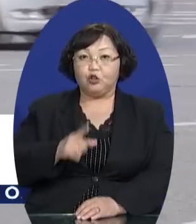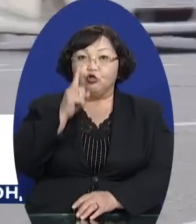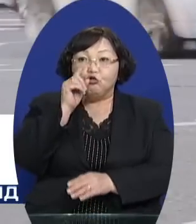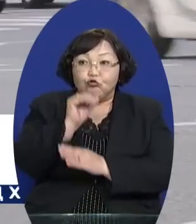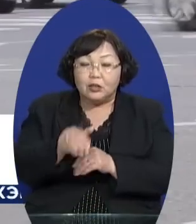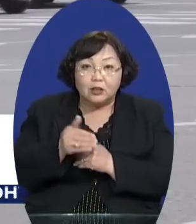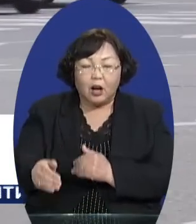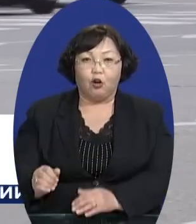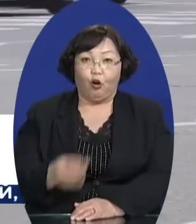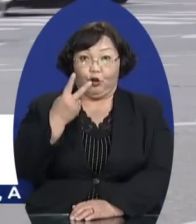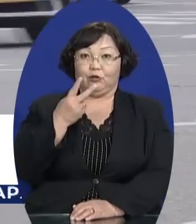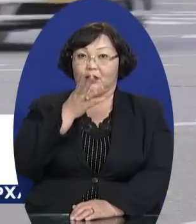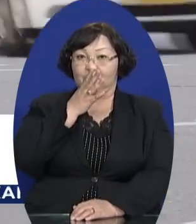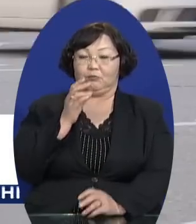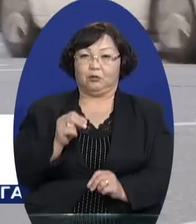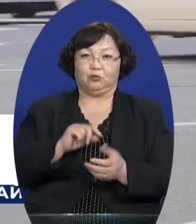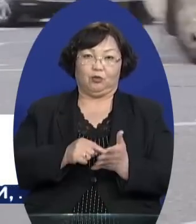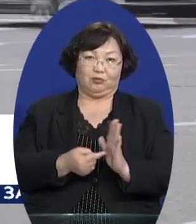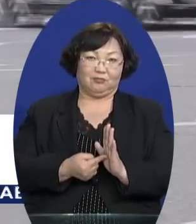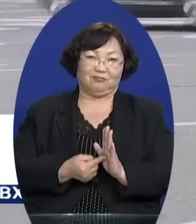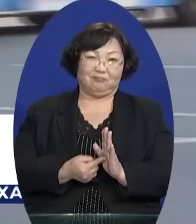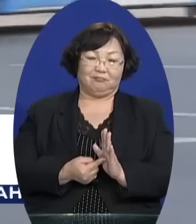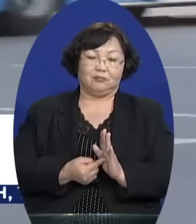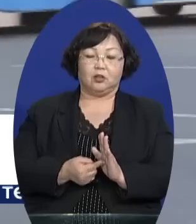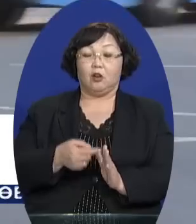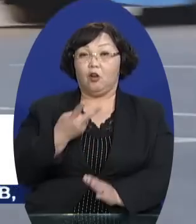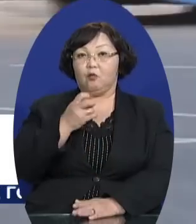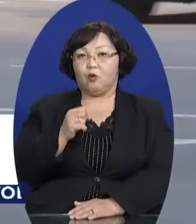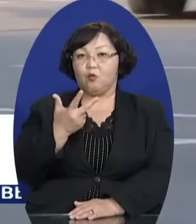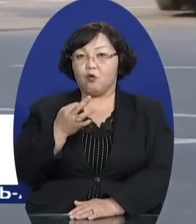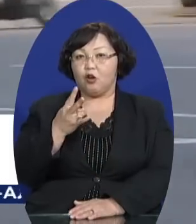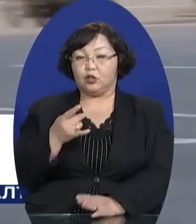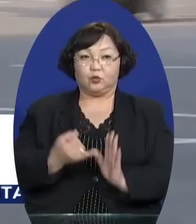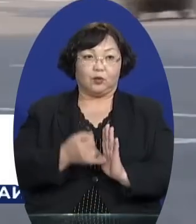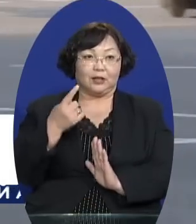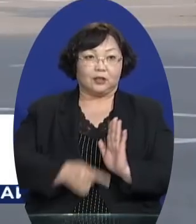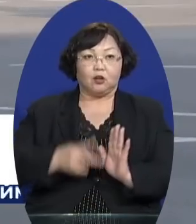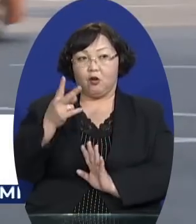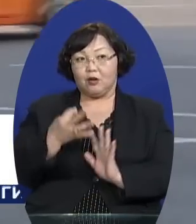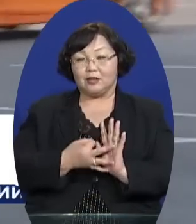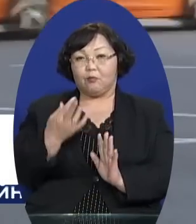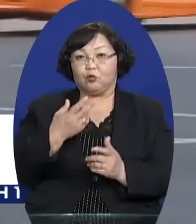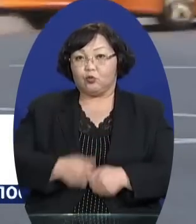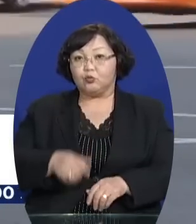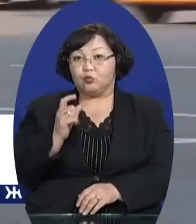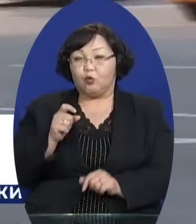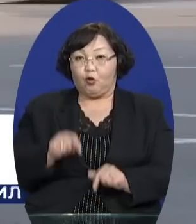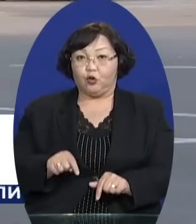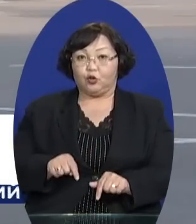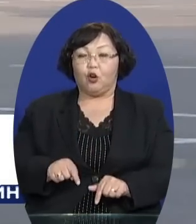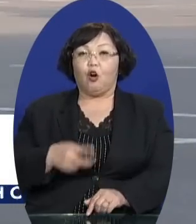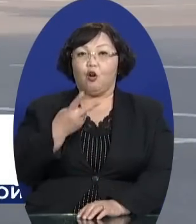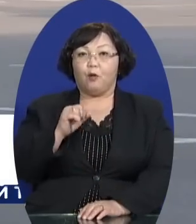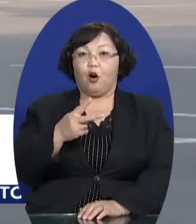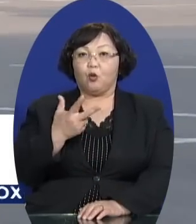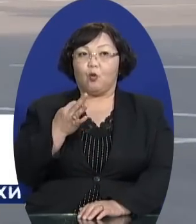дараа шууд 2 настай гэж тооцогддог нь. Тэрчлэн 2003 оны 6 сарын 28-нд төрсөн хүн өнөөдөр буюу 2023